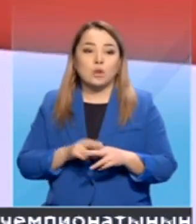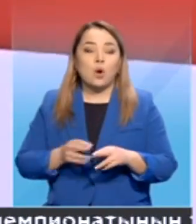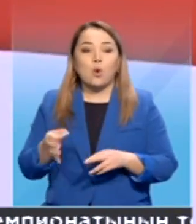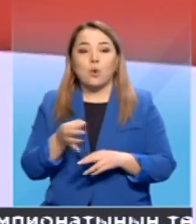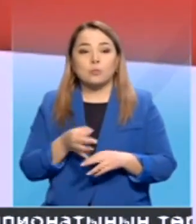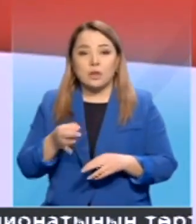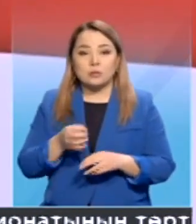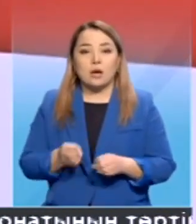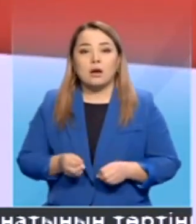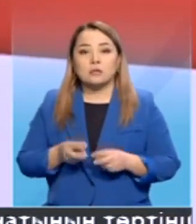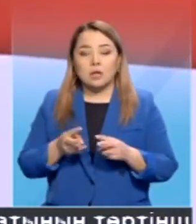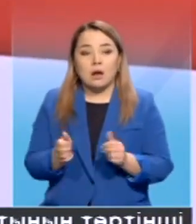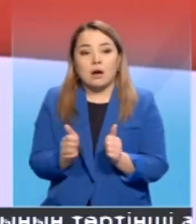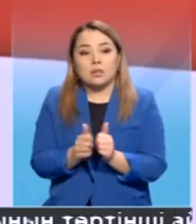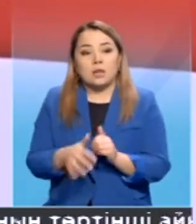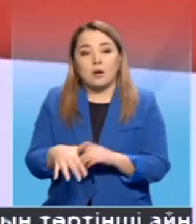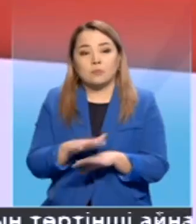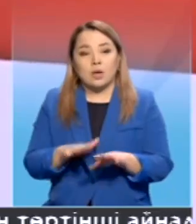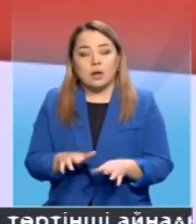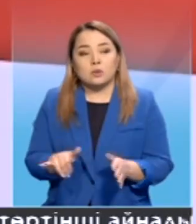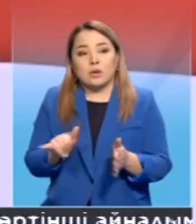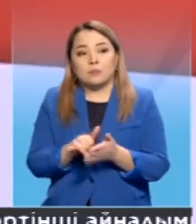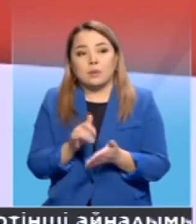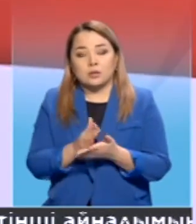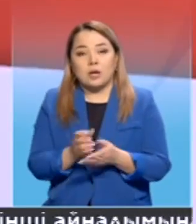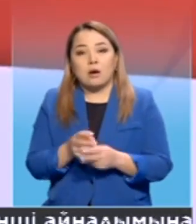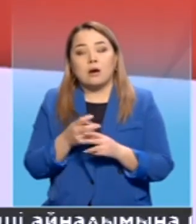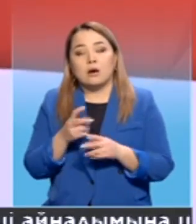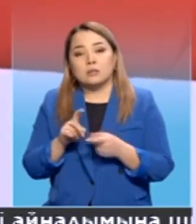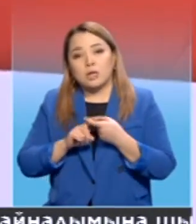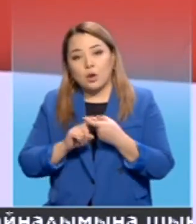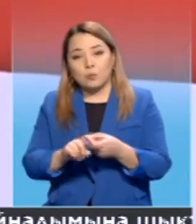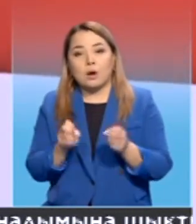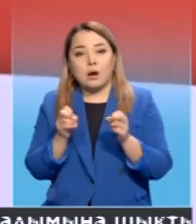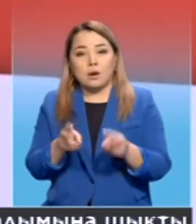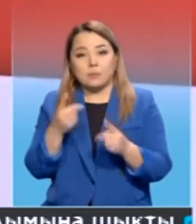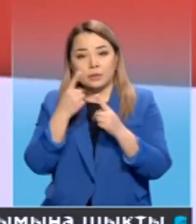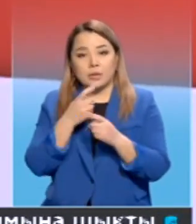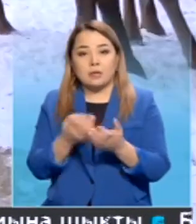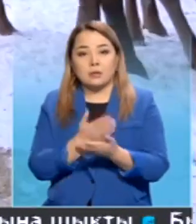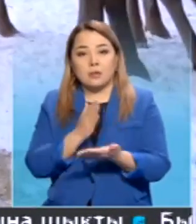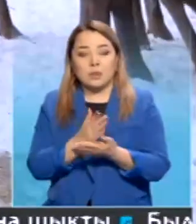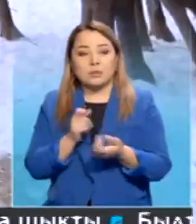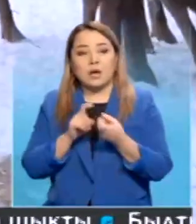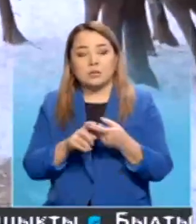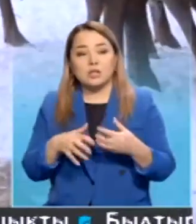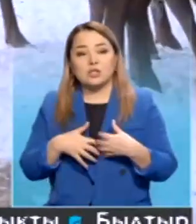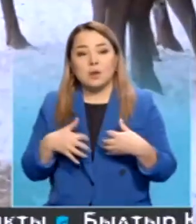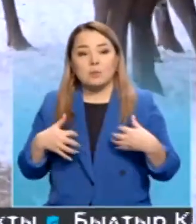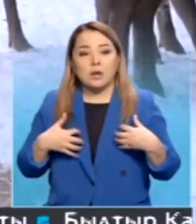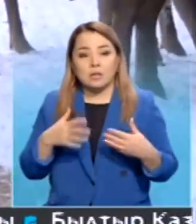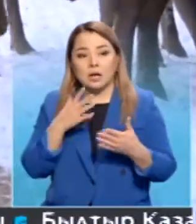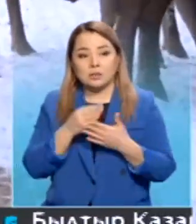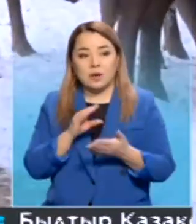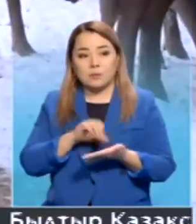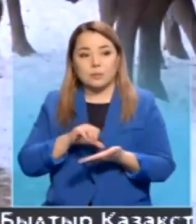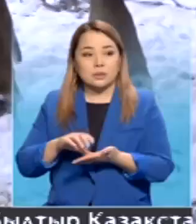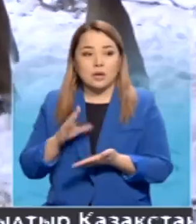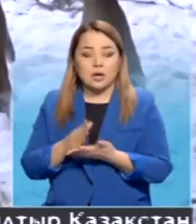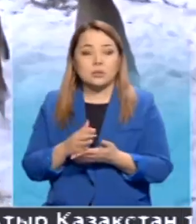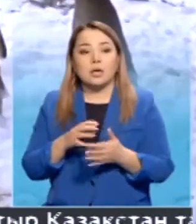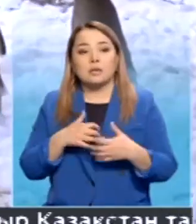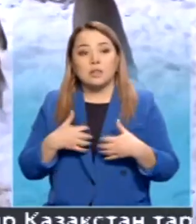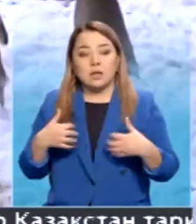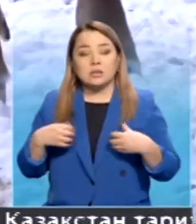облыс қауіпті аймаққа жақын орналасқан. Жұқпаның таралу қаупі бар. Оның басты тасымалдаушысы жабайы аңдар. Сондықтан мамандар